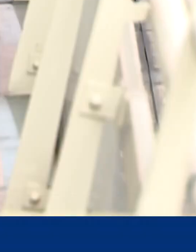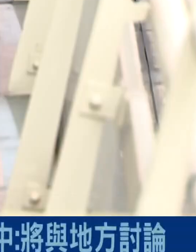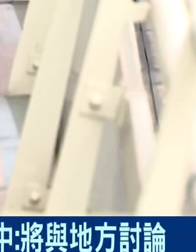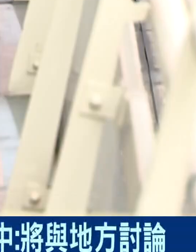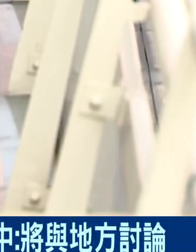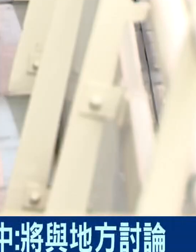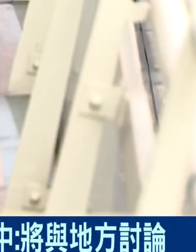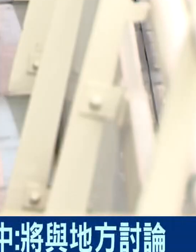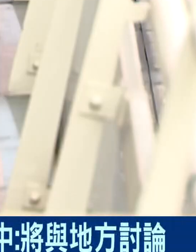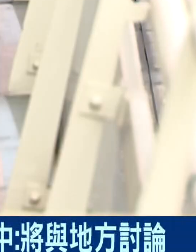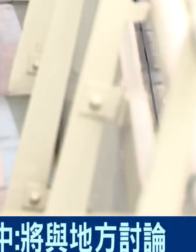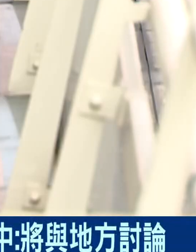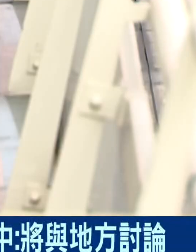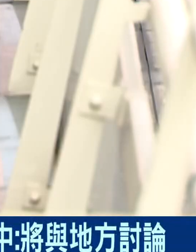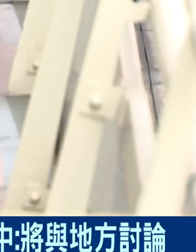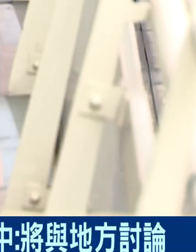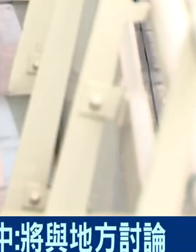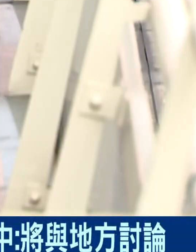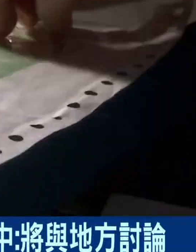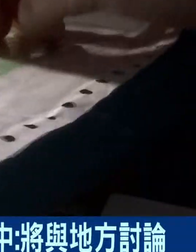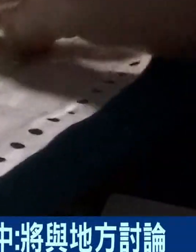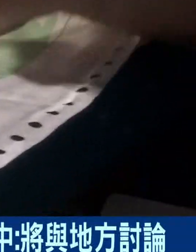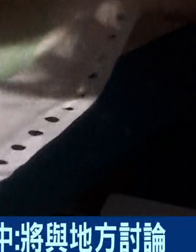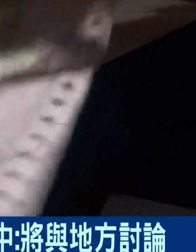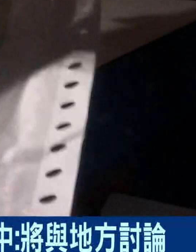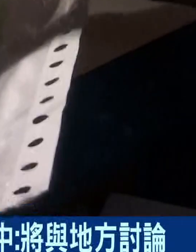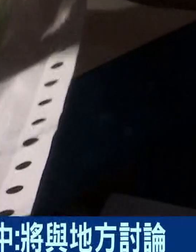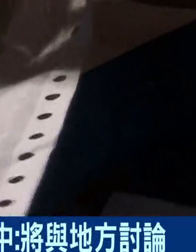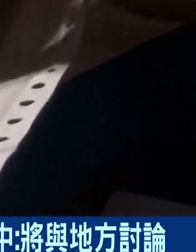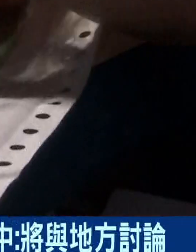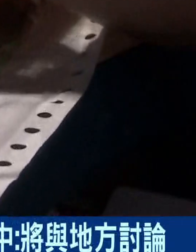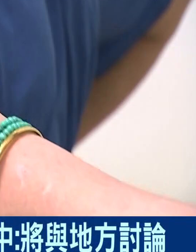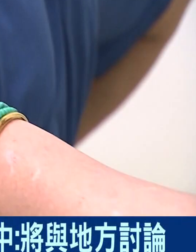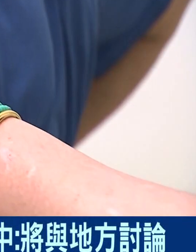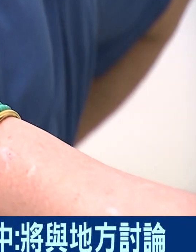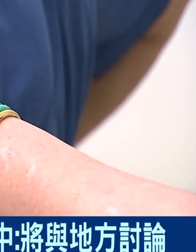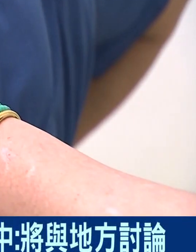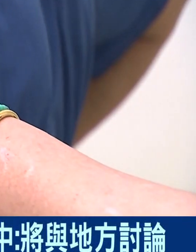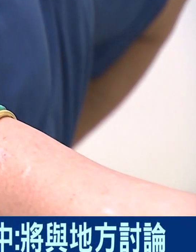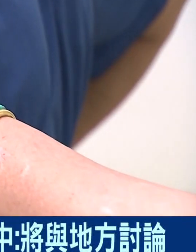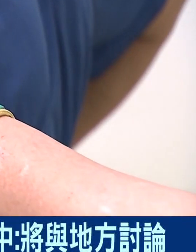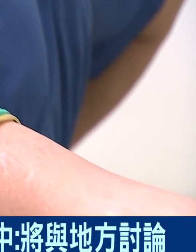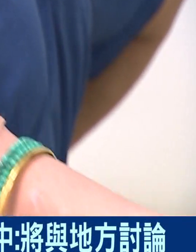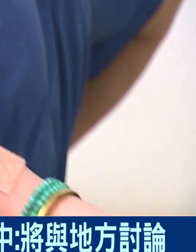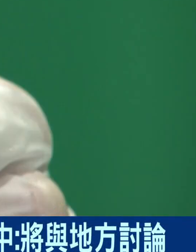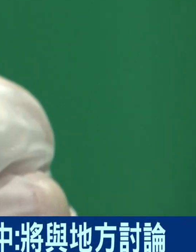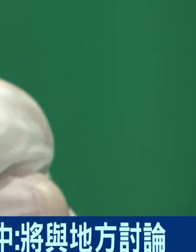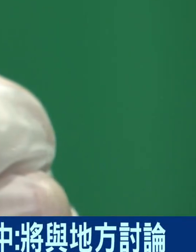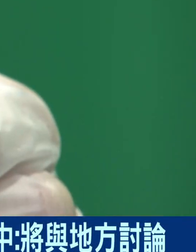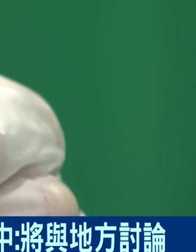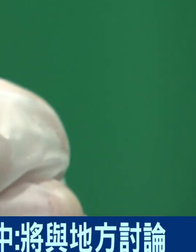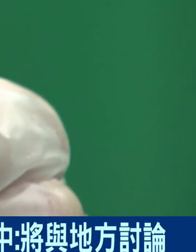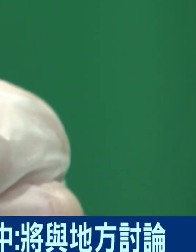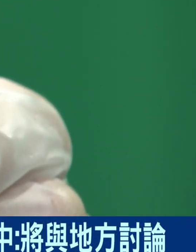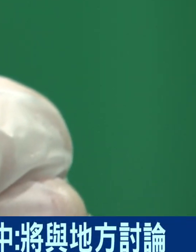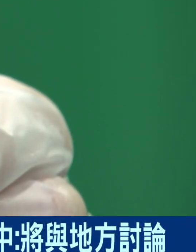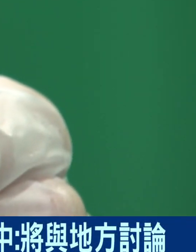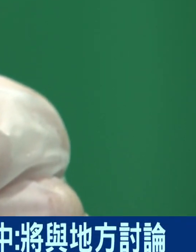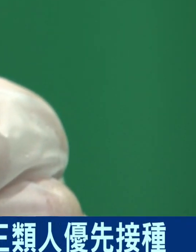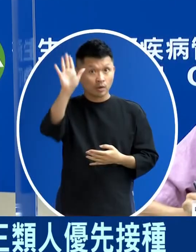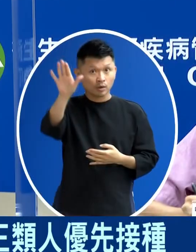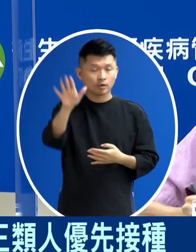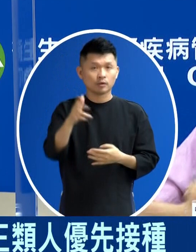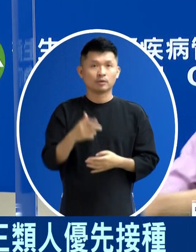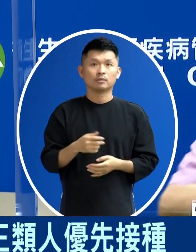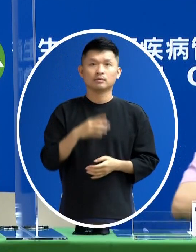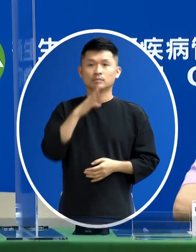和地方在讨论研拟推出绿色通道，加速开药领药程序。另外第二剂追加剂也将在5月16号开